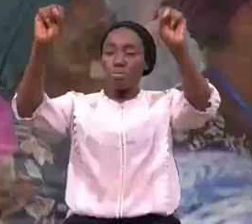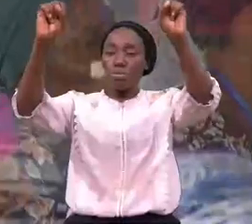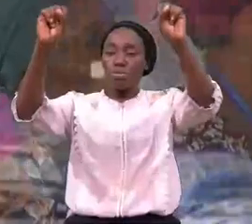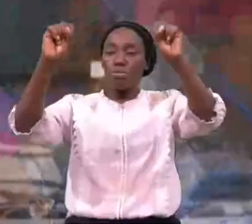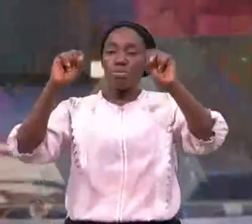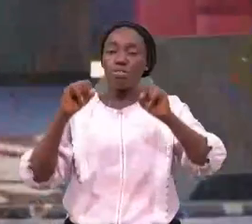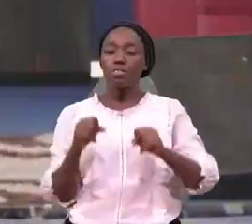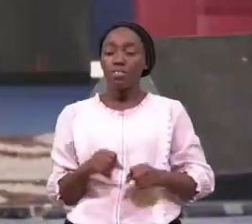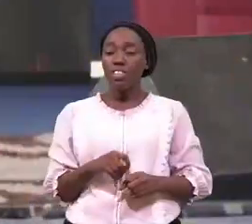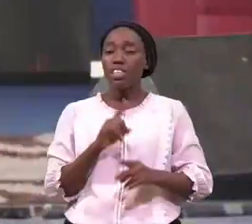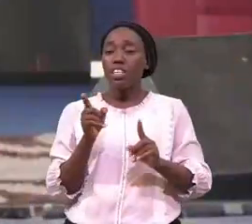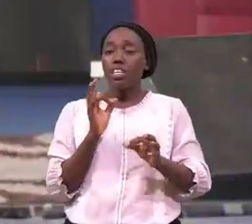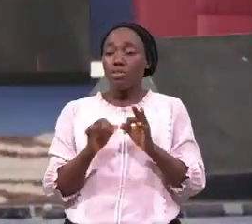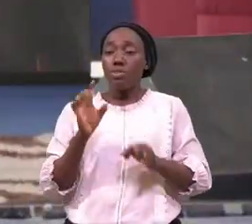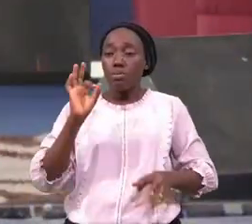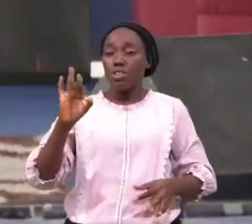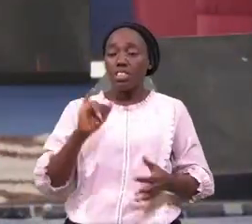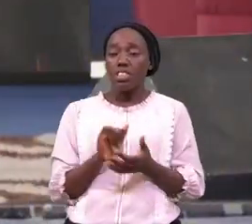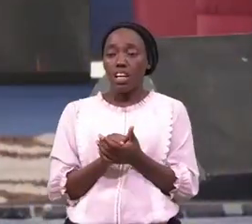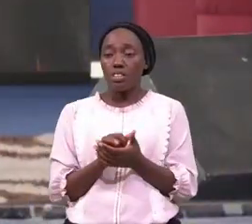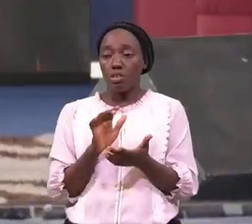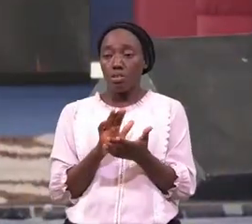Et si toi tu prêches cet évangile glorieux,